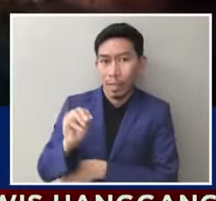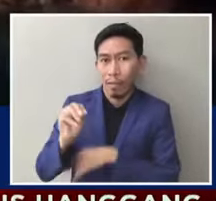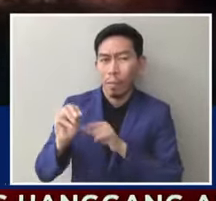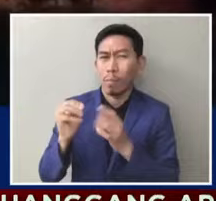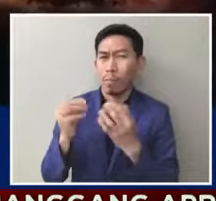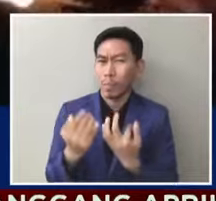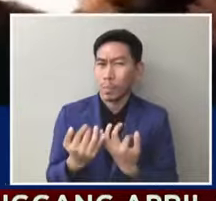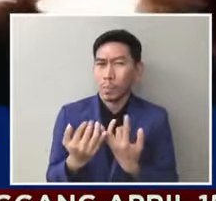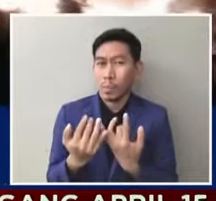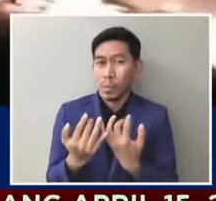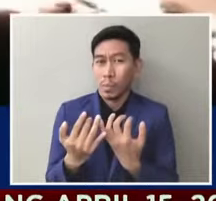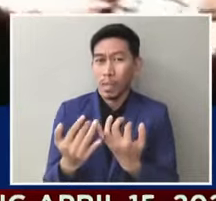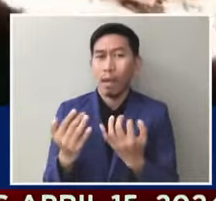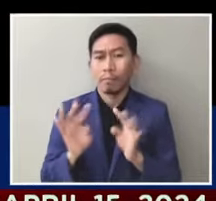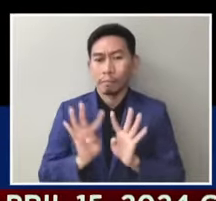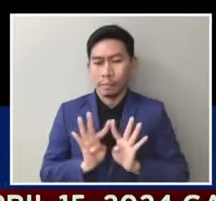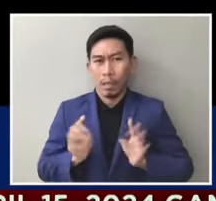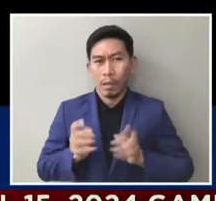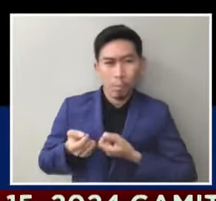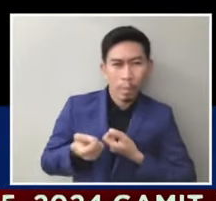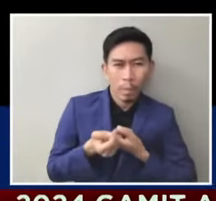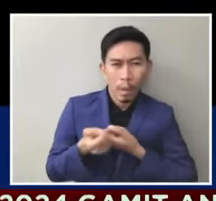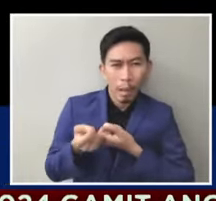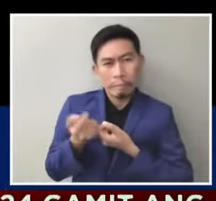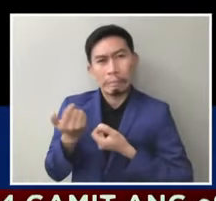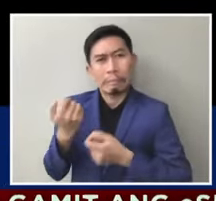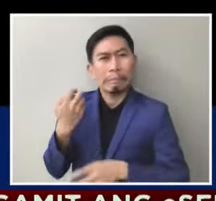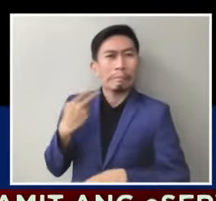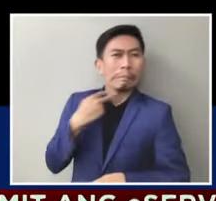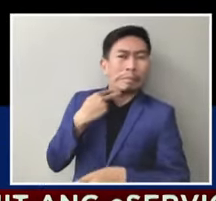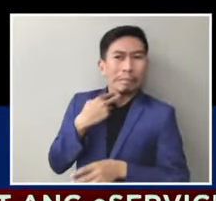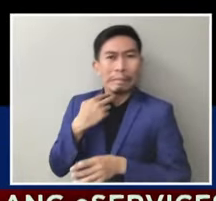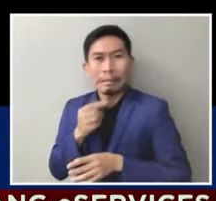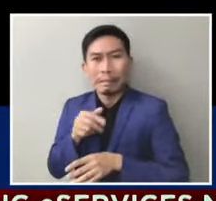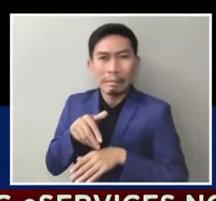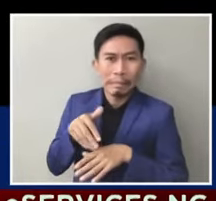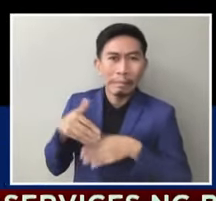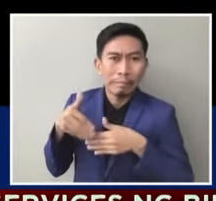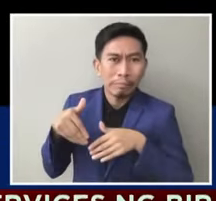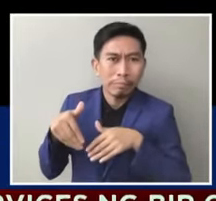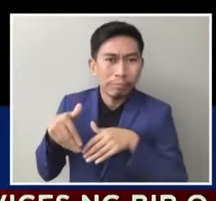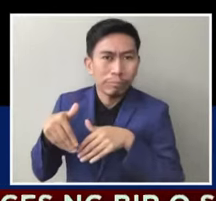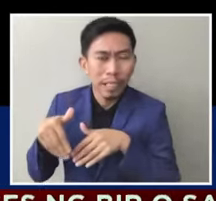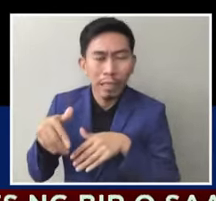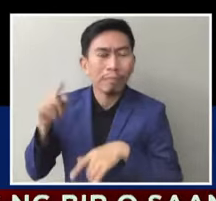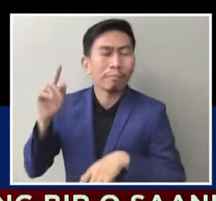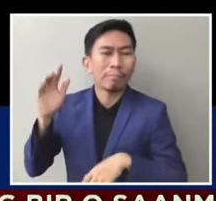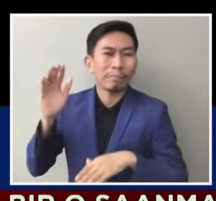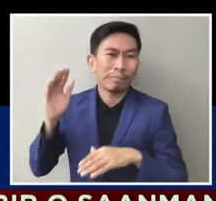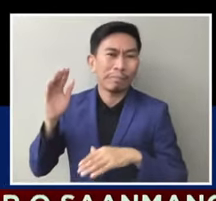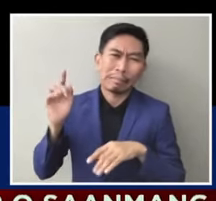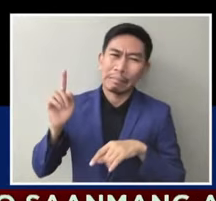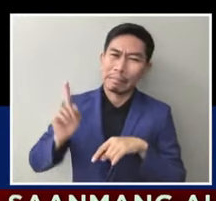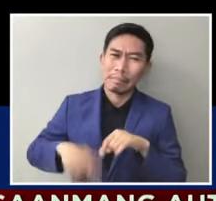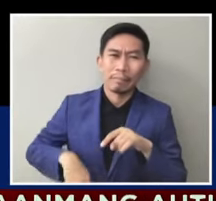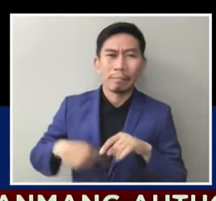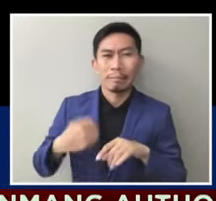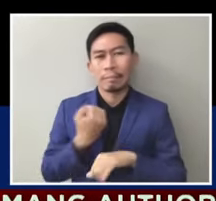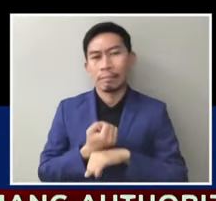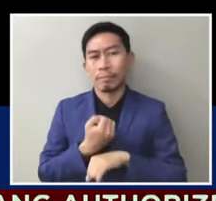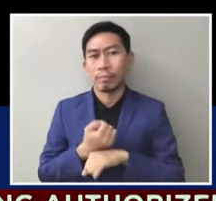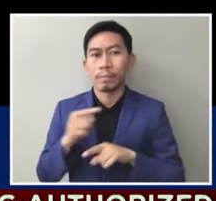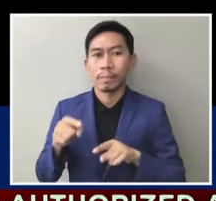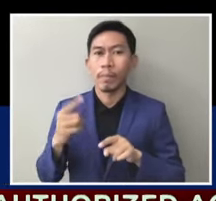na mapasok ang ilang bahagi dahil sa lawak ng sunog. Ito na ang ikalimang grass fire na naitala